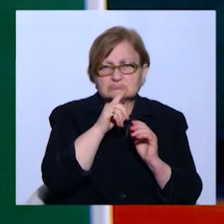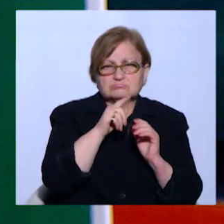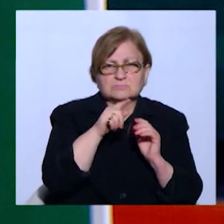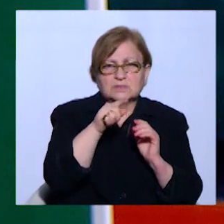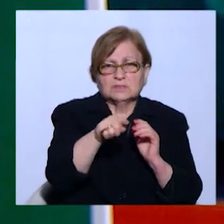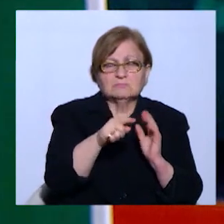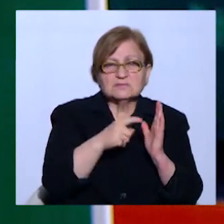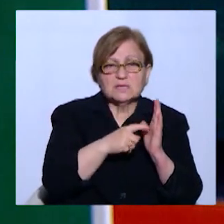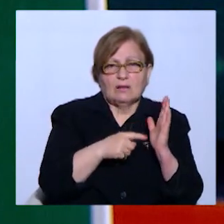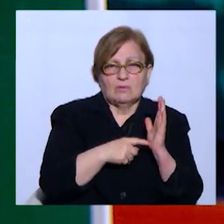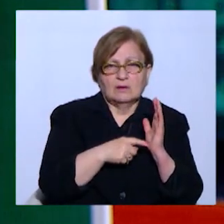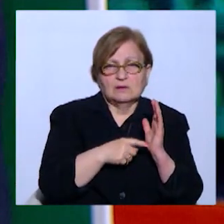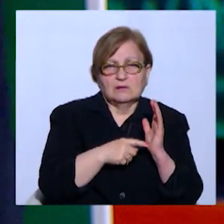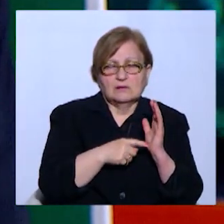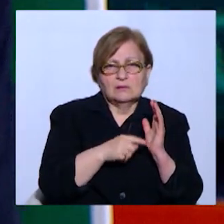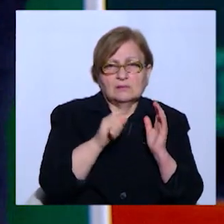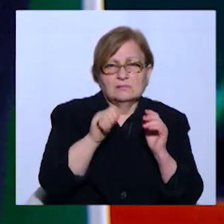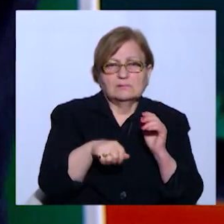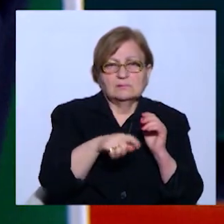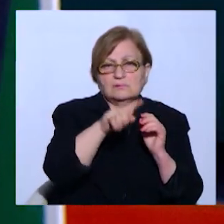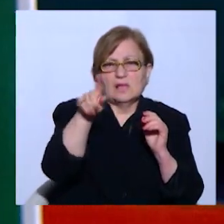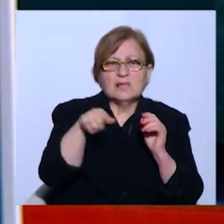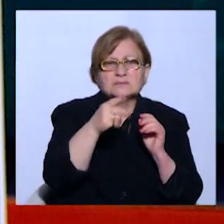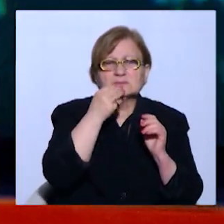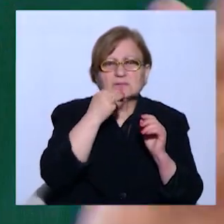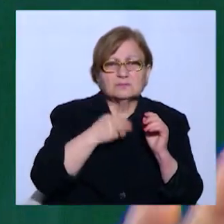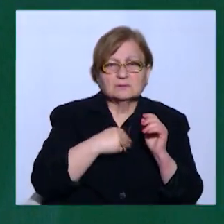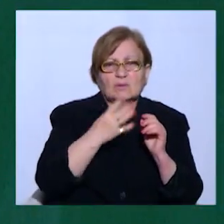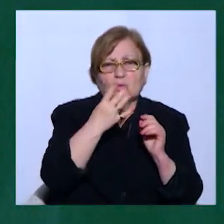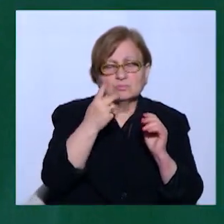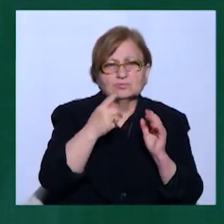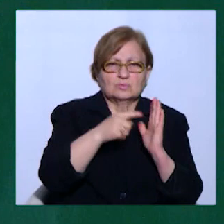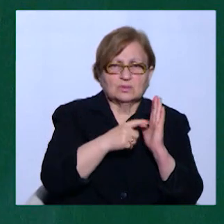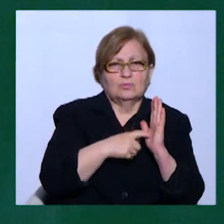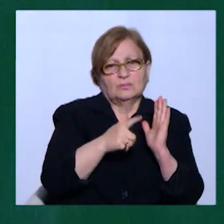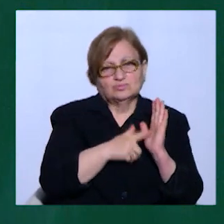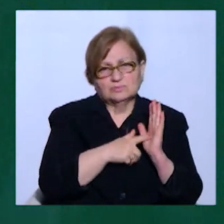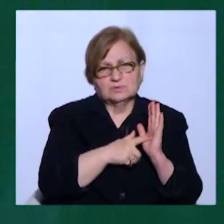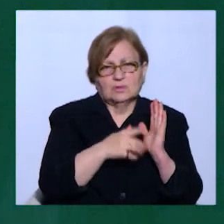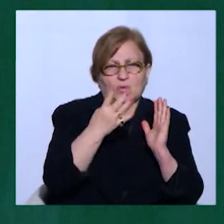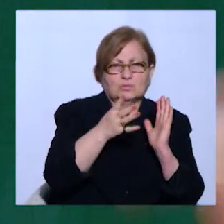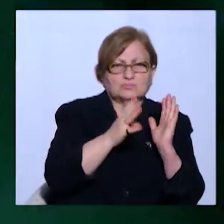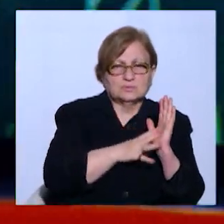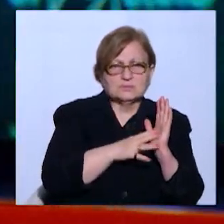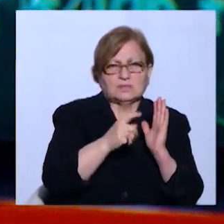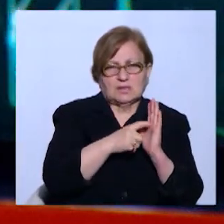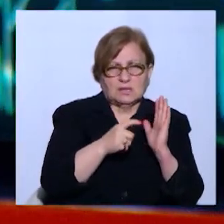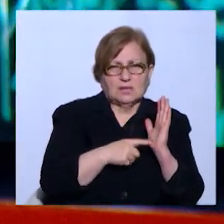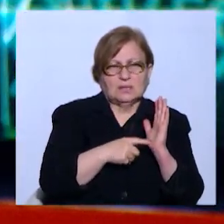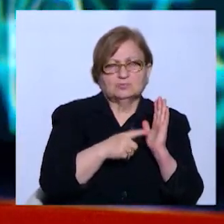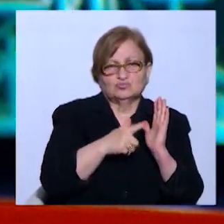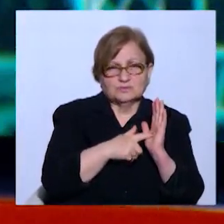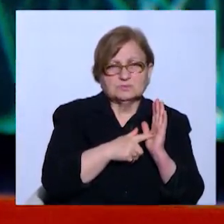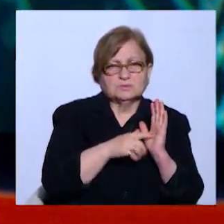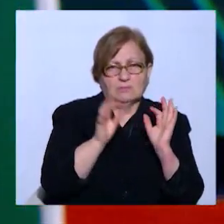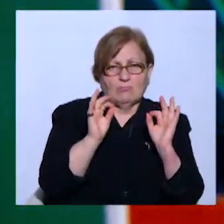ნამრავლი იმაზე გაიყოფა. თორე შეგეძლოთ გეთქვათ, რომ ეს რატომ მოგოხვია თავზე? 42 იყოფა 7-ზე, 59 იყოფა 7-ზე და დაწერე 6 მე-7-ი